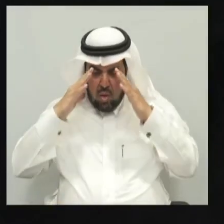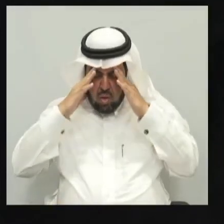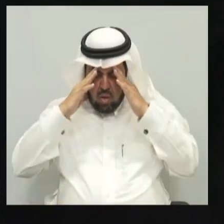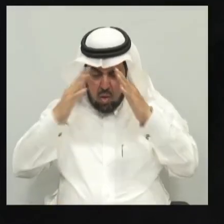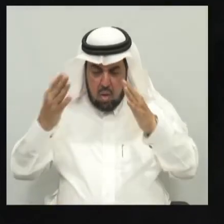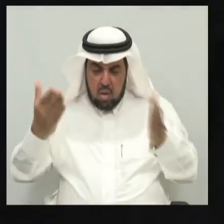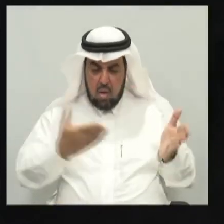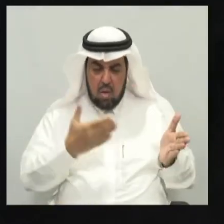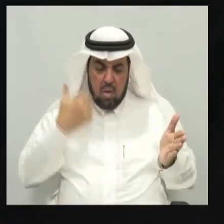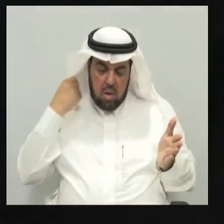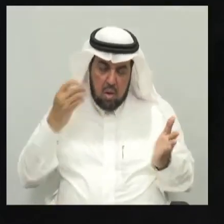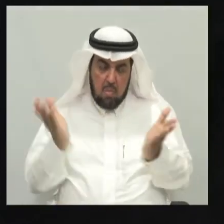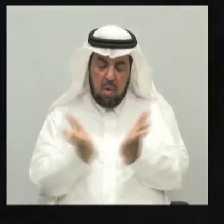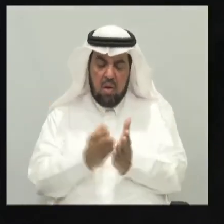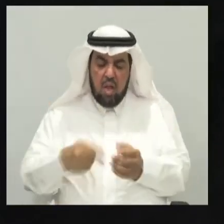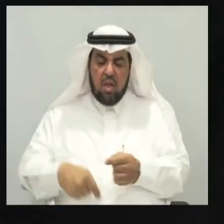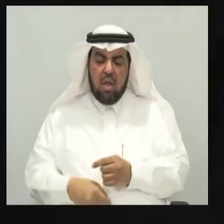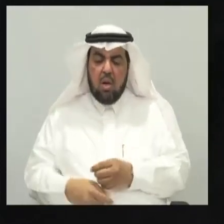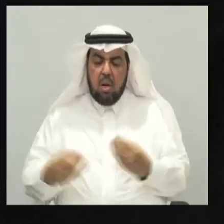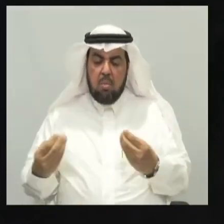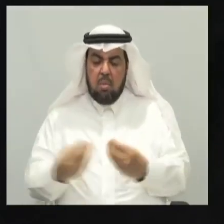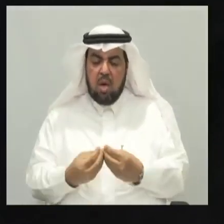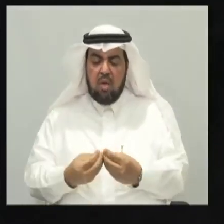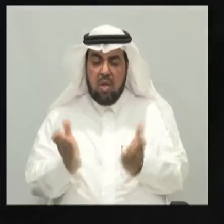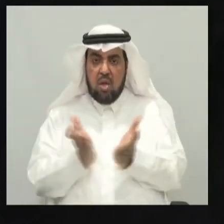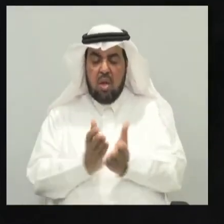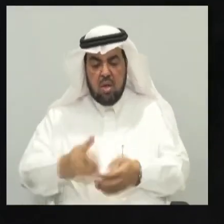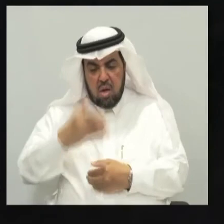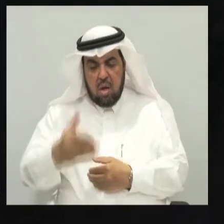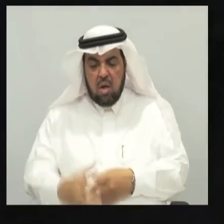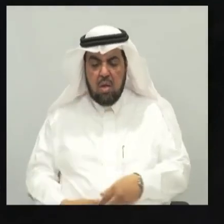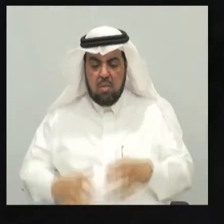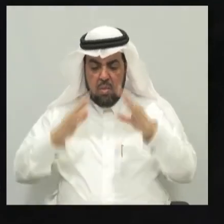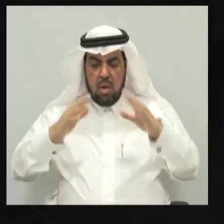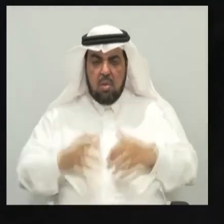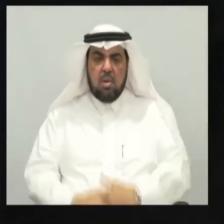الطلاب والطالبات على حسن متابعتكم، ألقوا معي في الفيديوهات القادمة، شاكرة لكم.